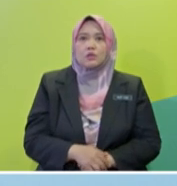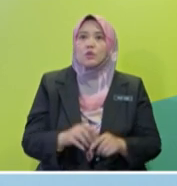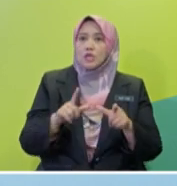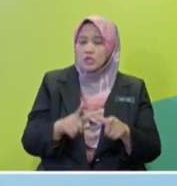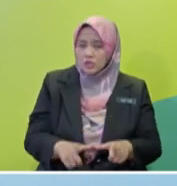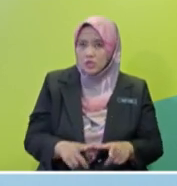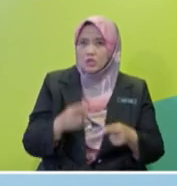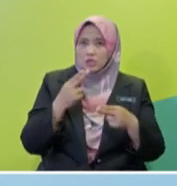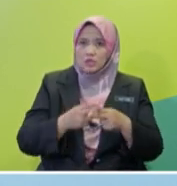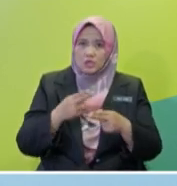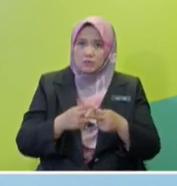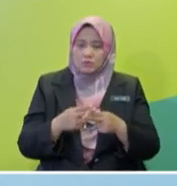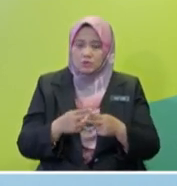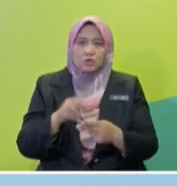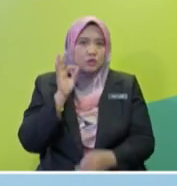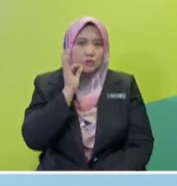karena ketika